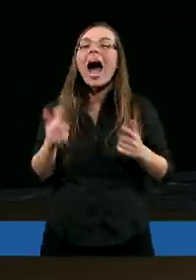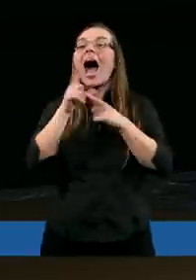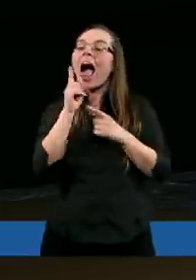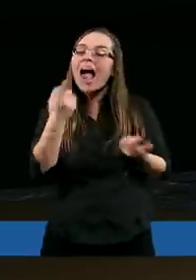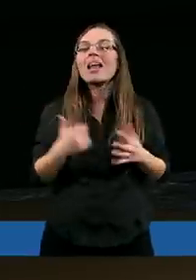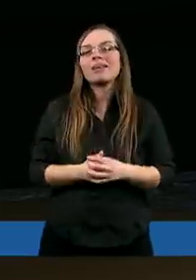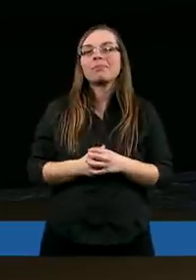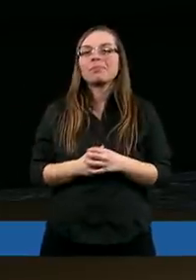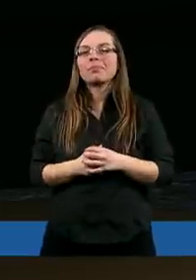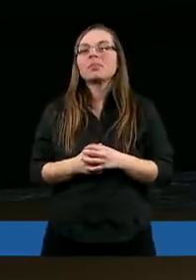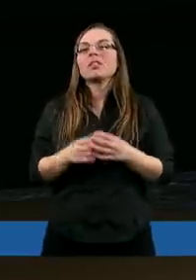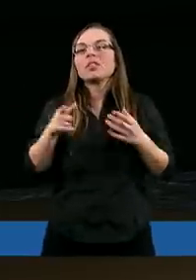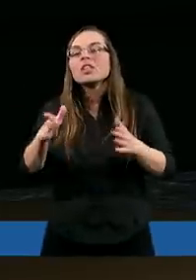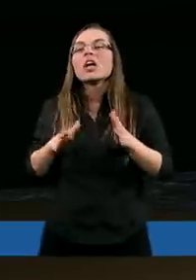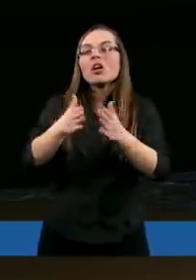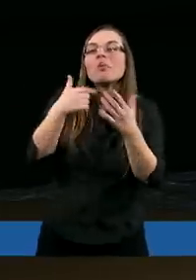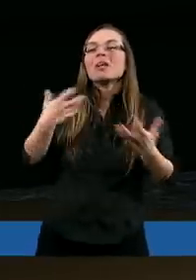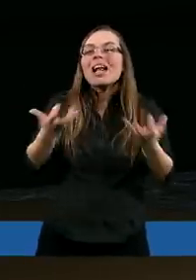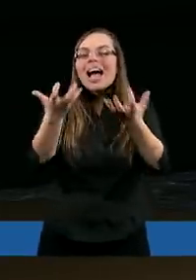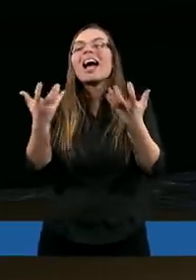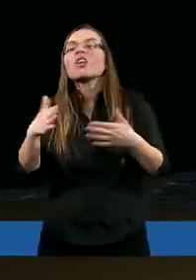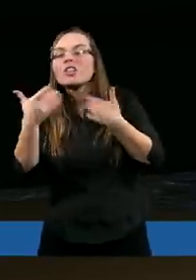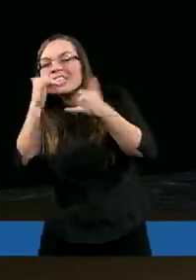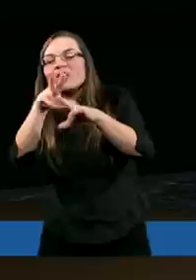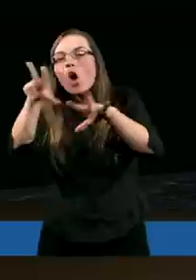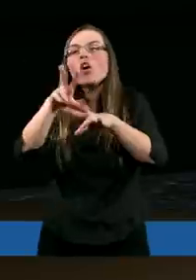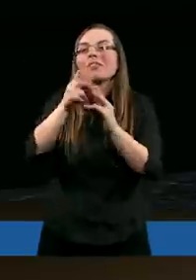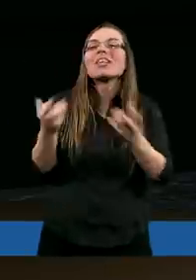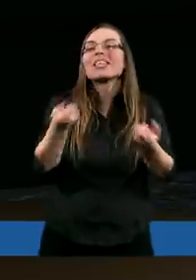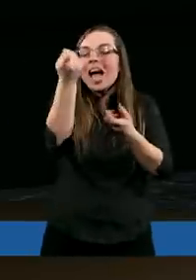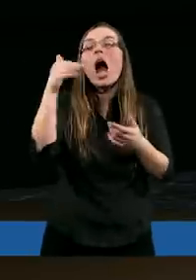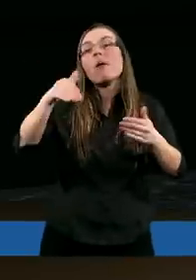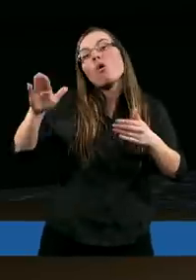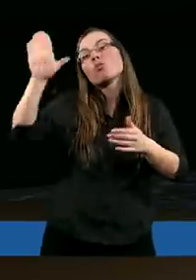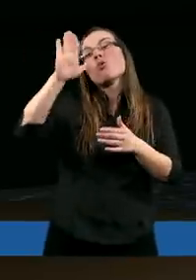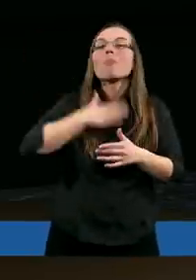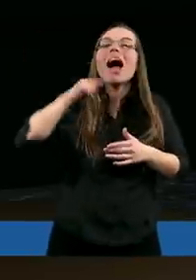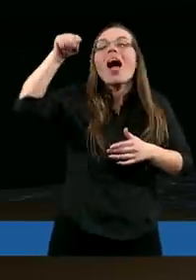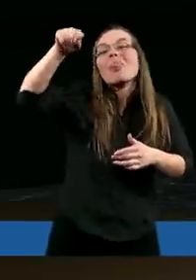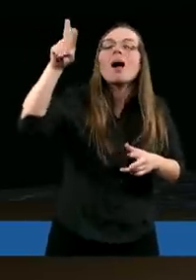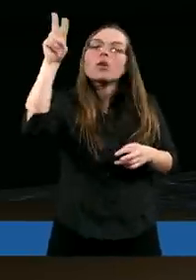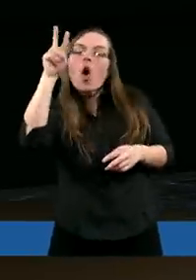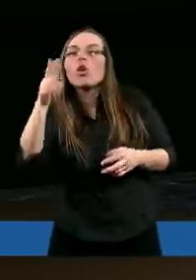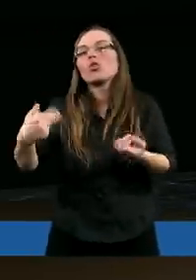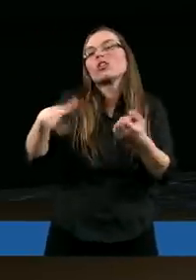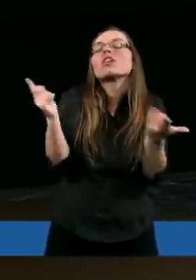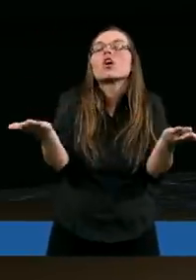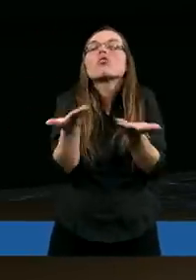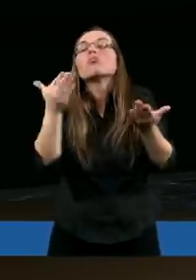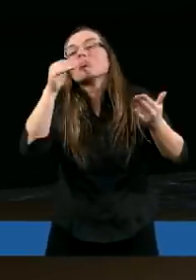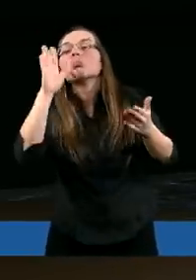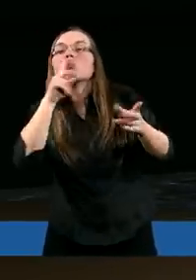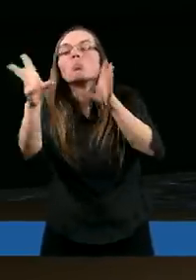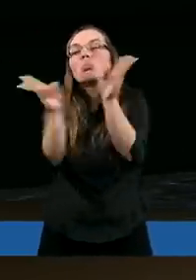ale rodzina mnie zachęcała, jedź, a może Pan Bóg tam ma kogoś, z którym będziesz